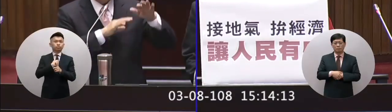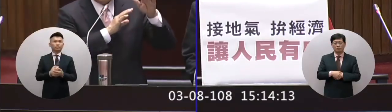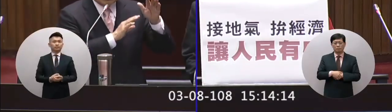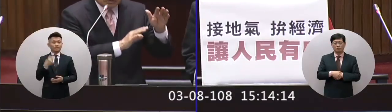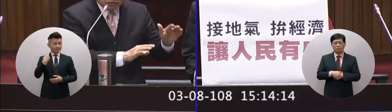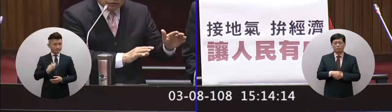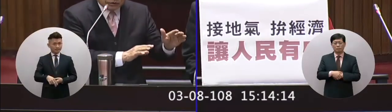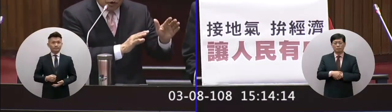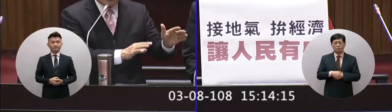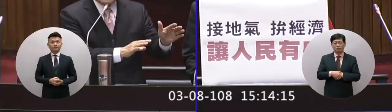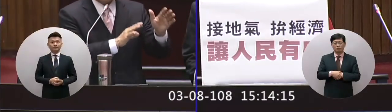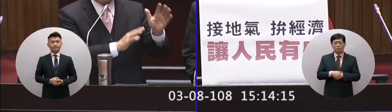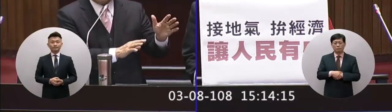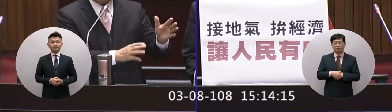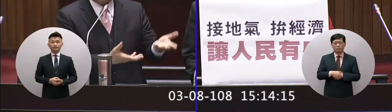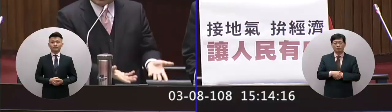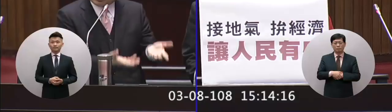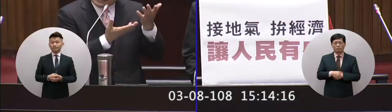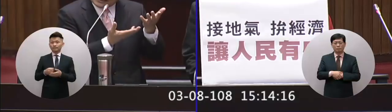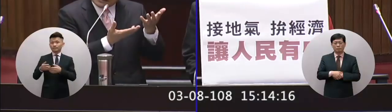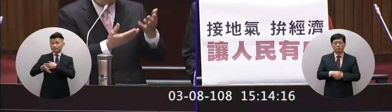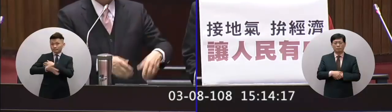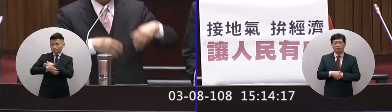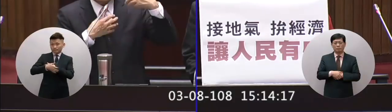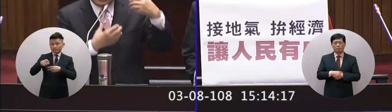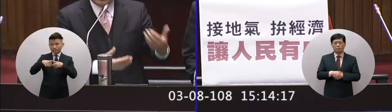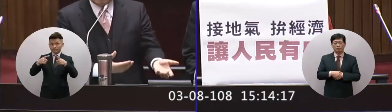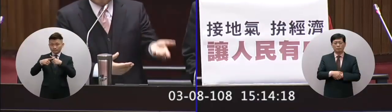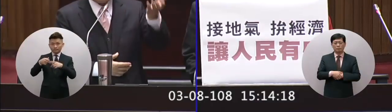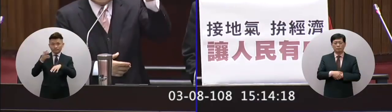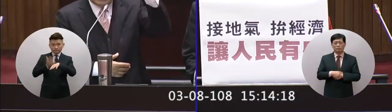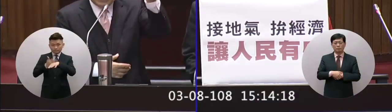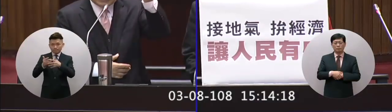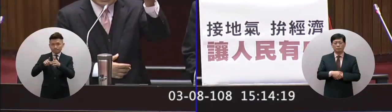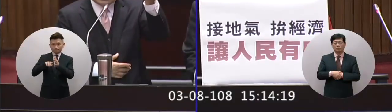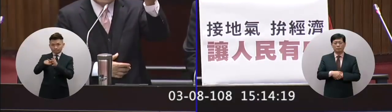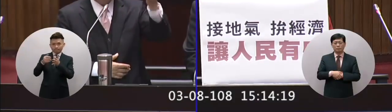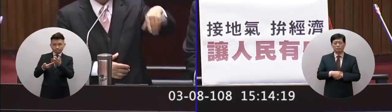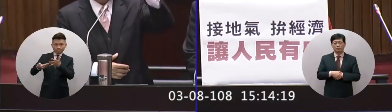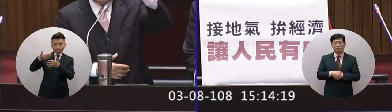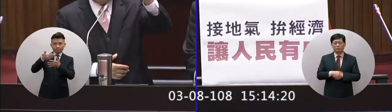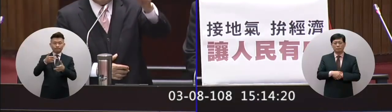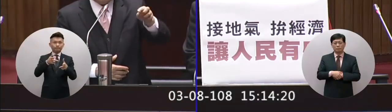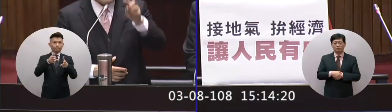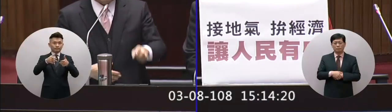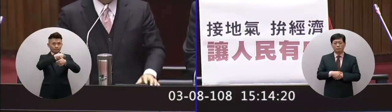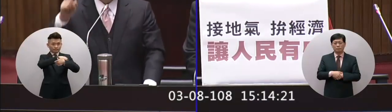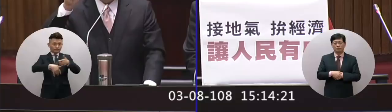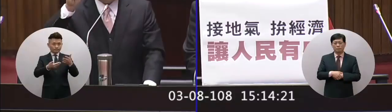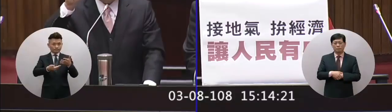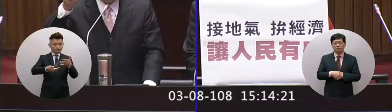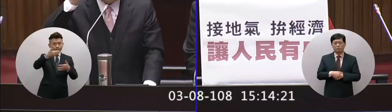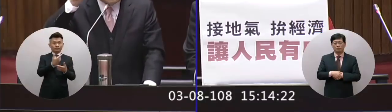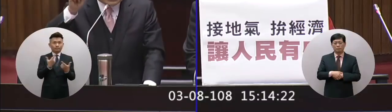为从业工人技术提升，也因为我们产业升级，所以我们这